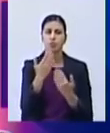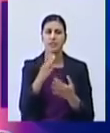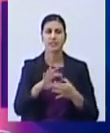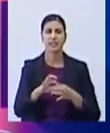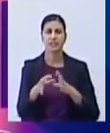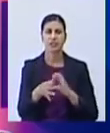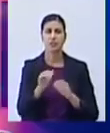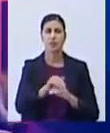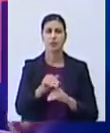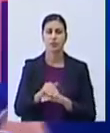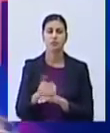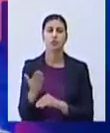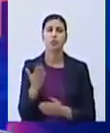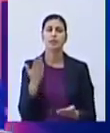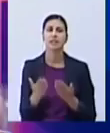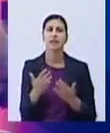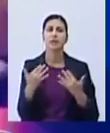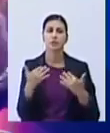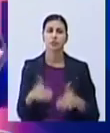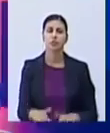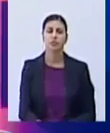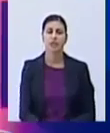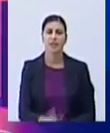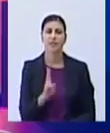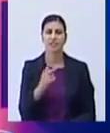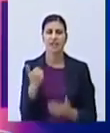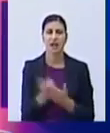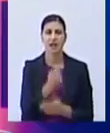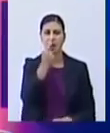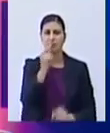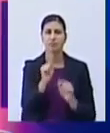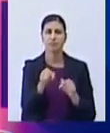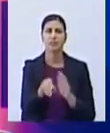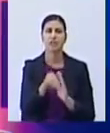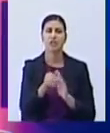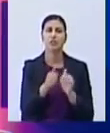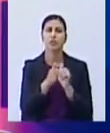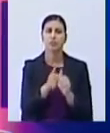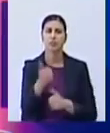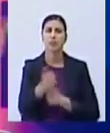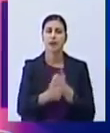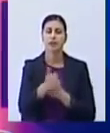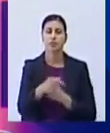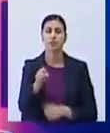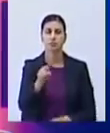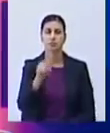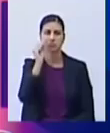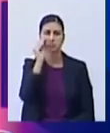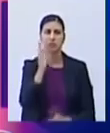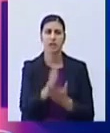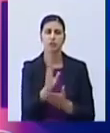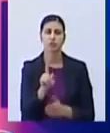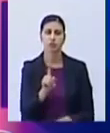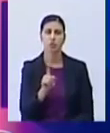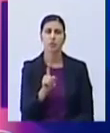s-a smutit, da, s-a smutit, da, s-a smutit, da, s-a smutit, da, s-a smutit, da, s-a smutit, da, s-a smutit, da, s-a smutit, da, s-a smutit, da, s-a smutit, da, s-a